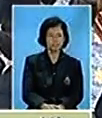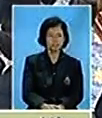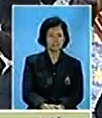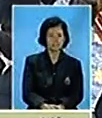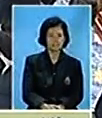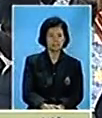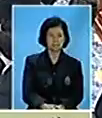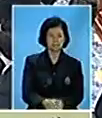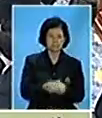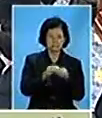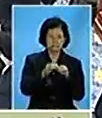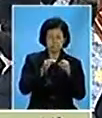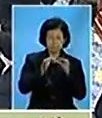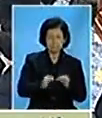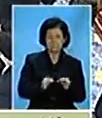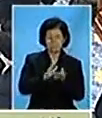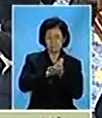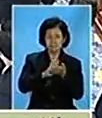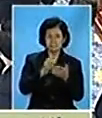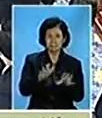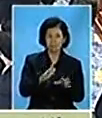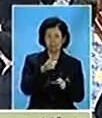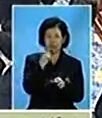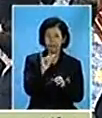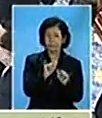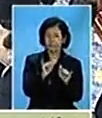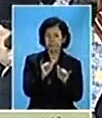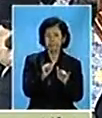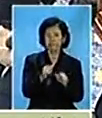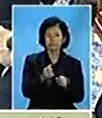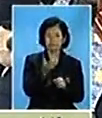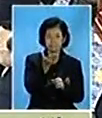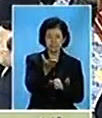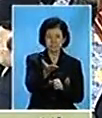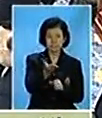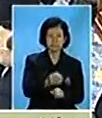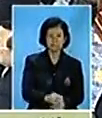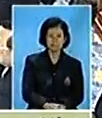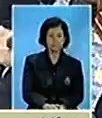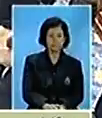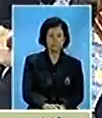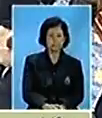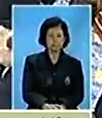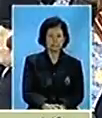ลงมติเรียบร้อยนะครับมีท่านใดยังไม่ลงมติครับเชิญครับ